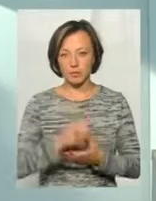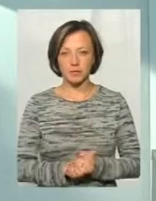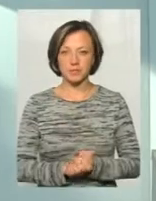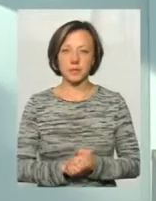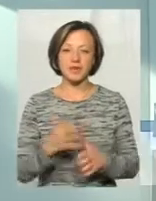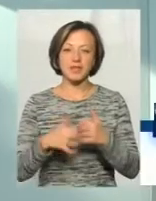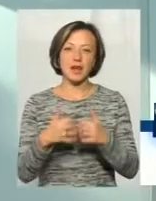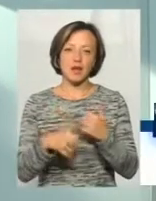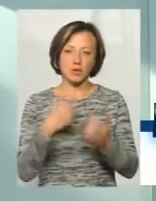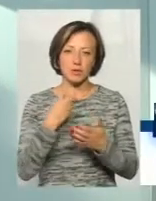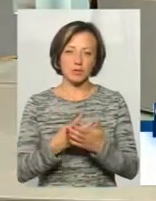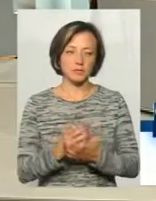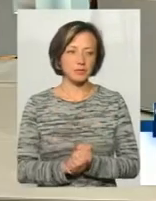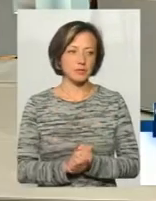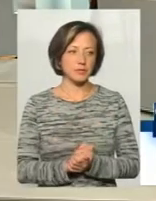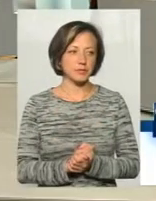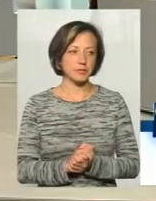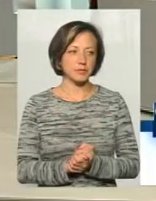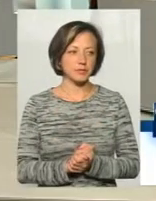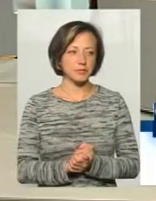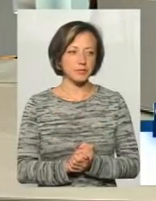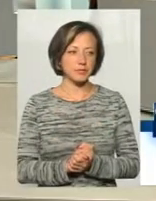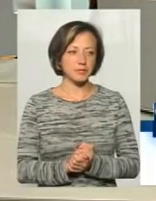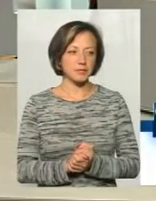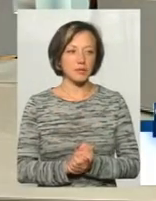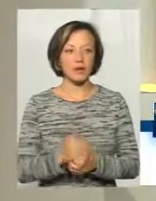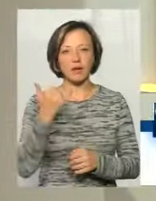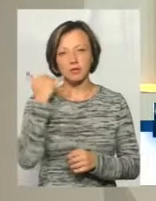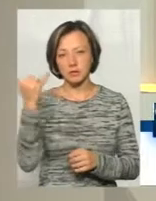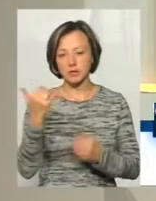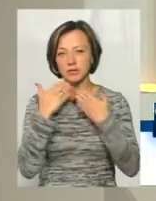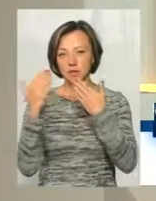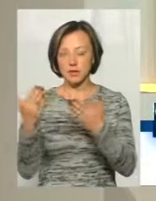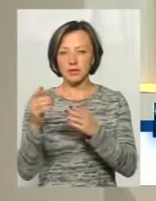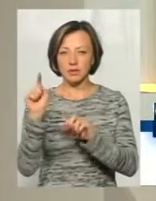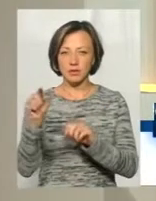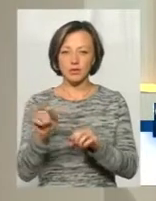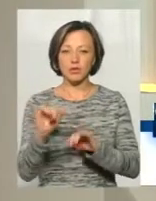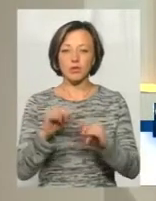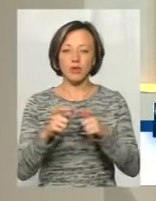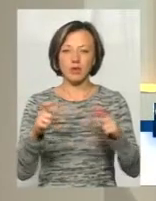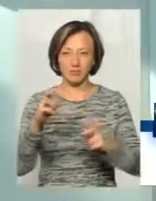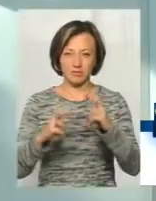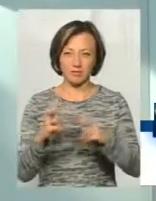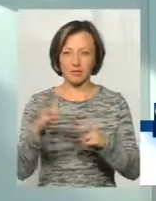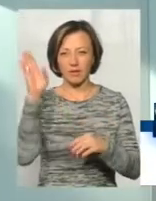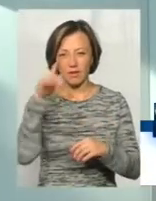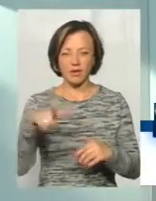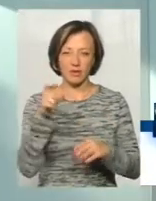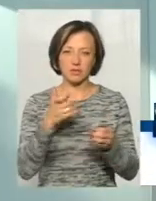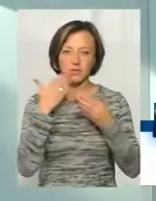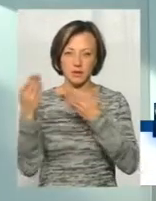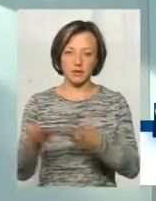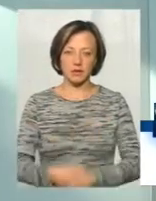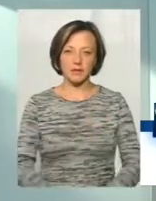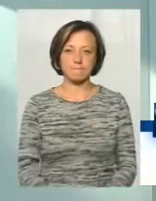середніми показниками споживання. Але щоб отримати докладну інформацію, в принципі, це, це питання підприємств, які безпосередньо